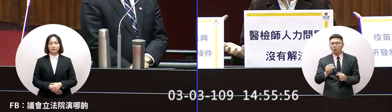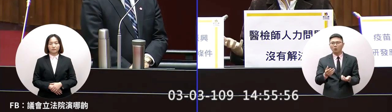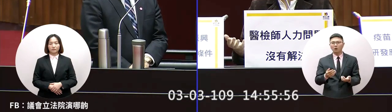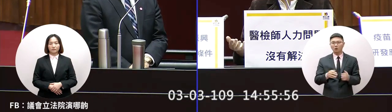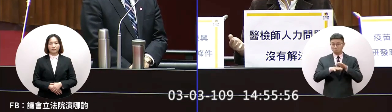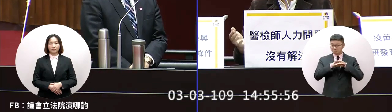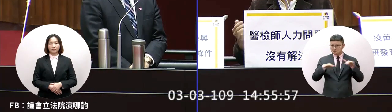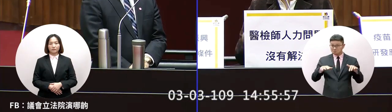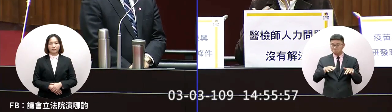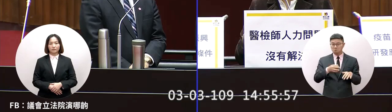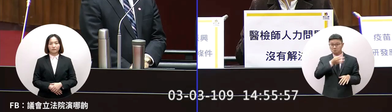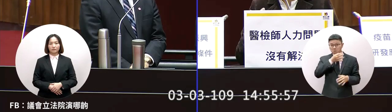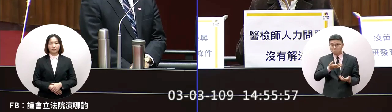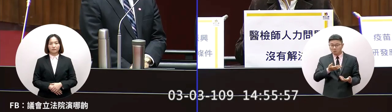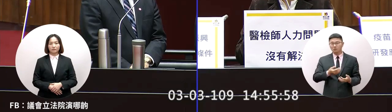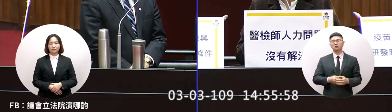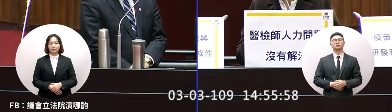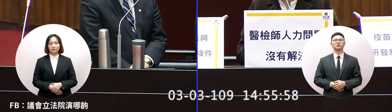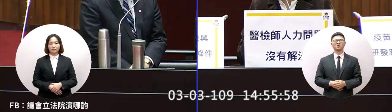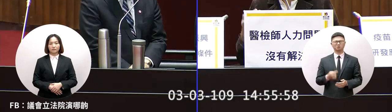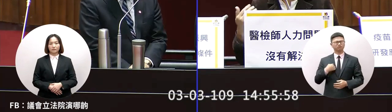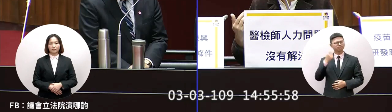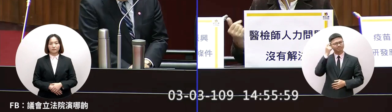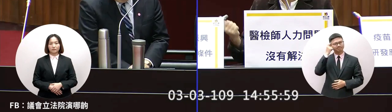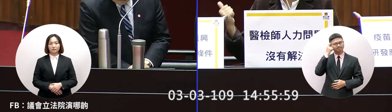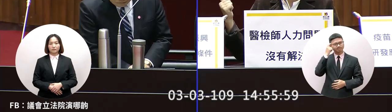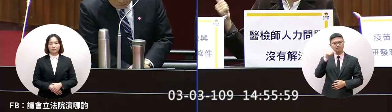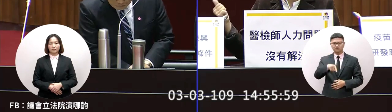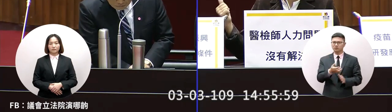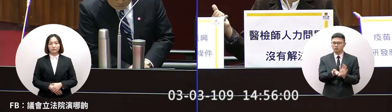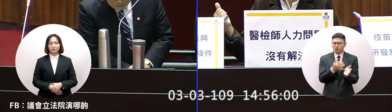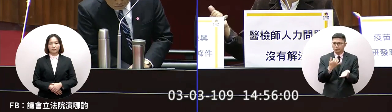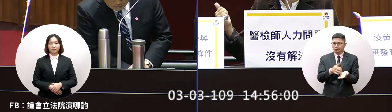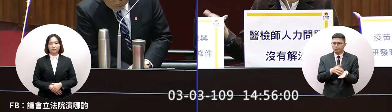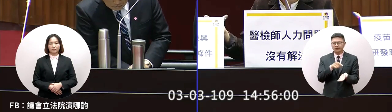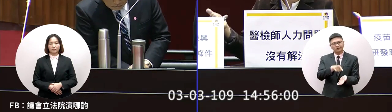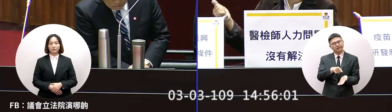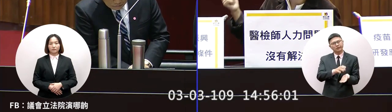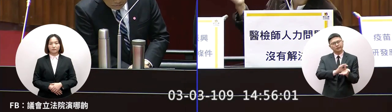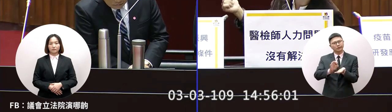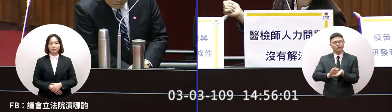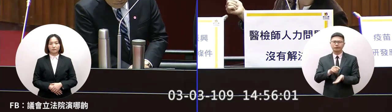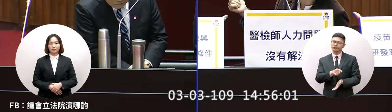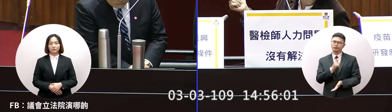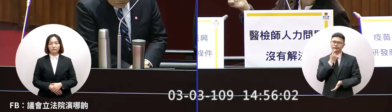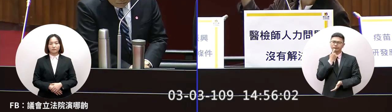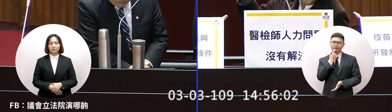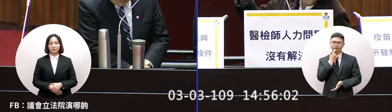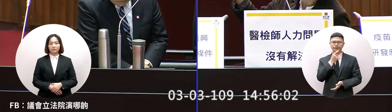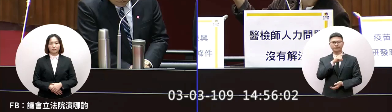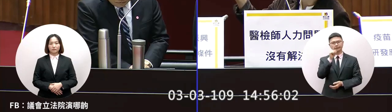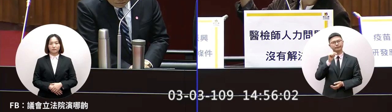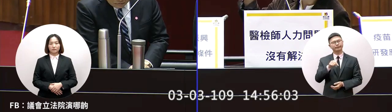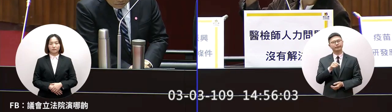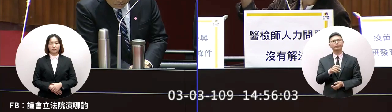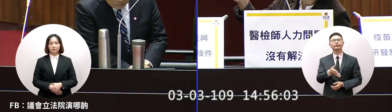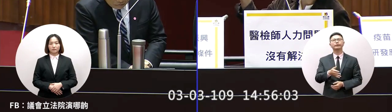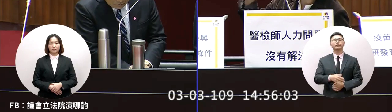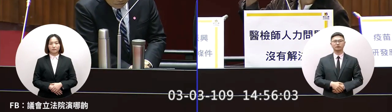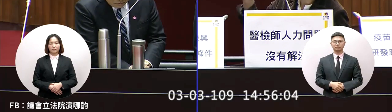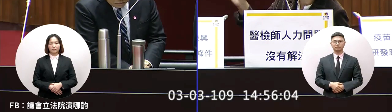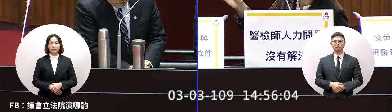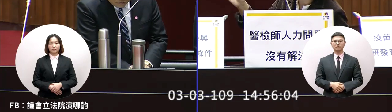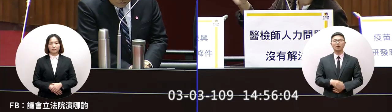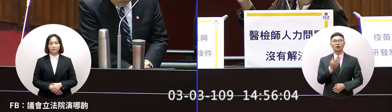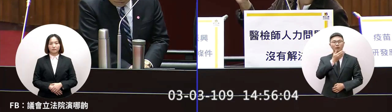就是安全了，所以我会觉得这个预算是有一些问题，有一些争议。那另外在观